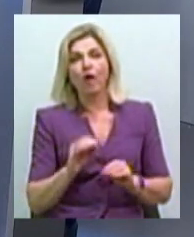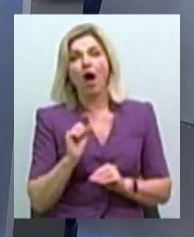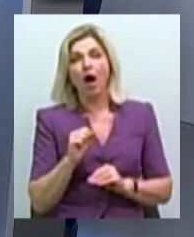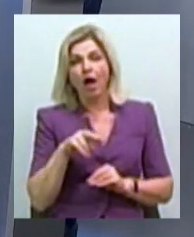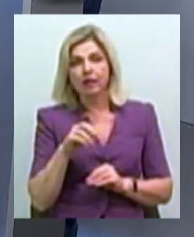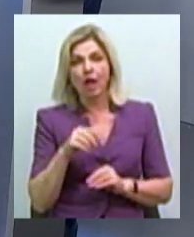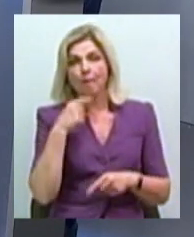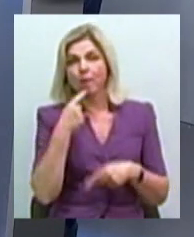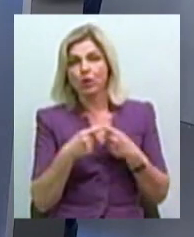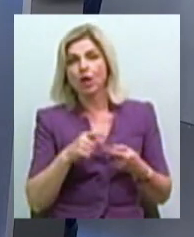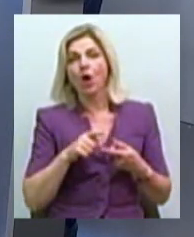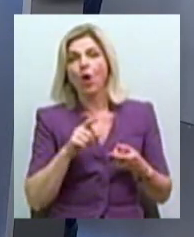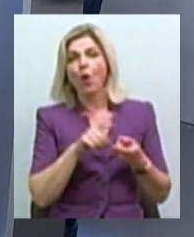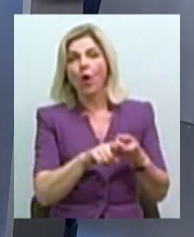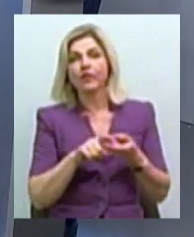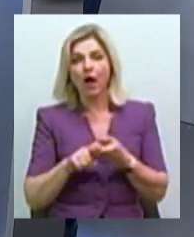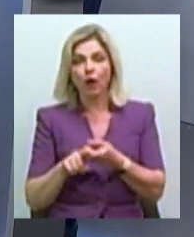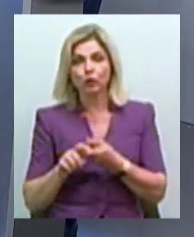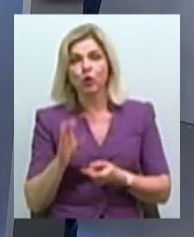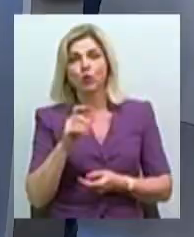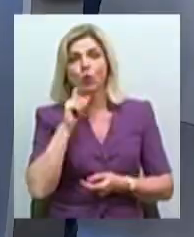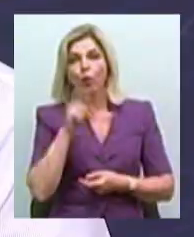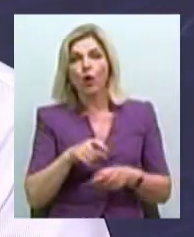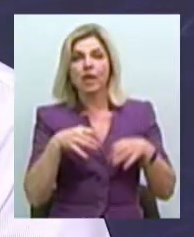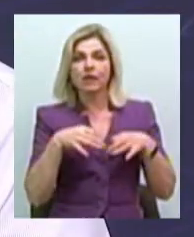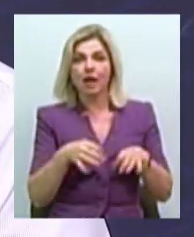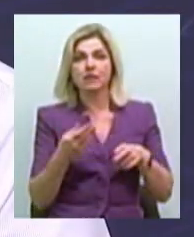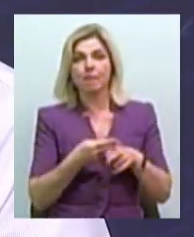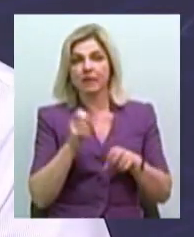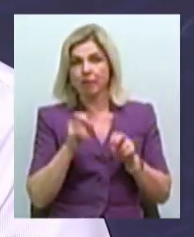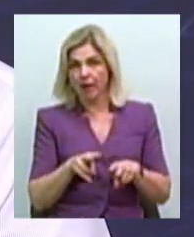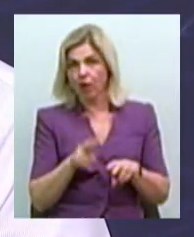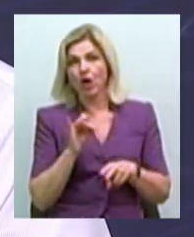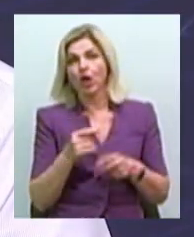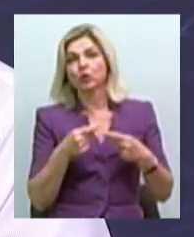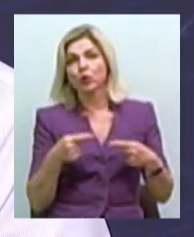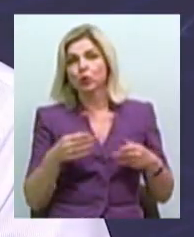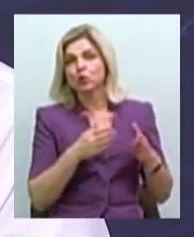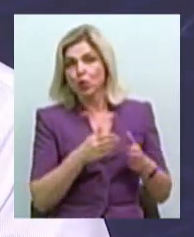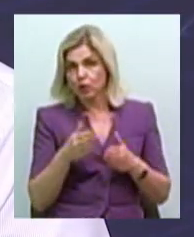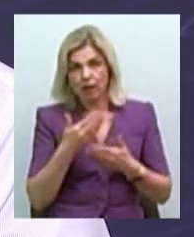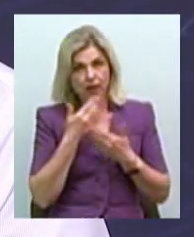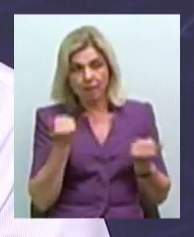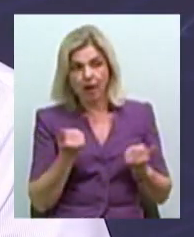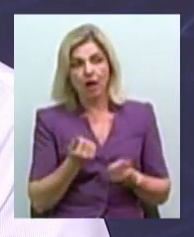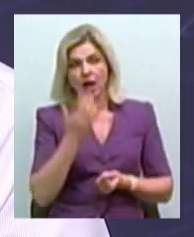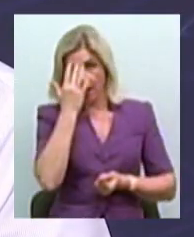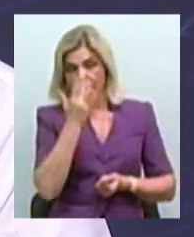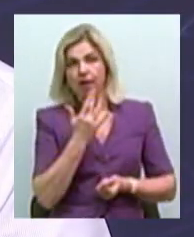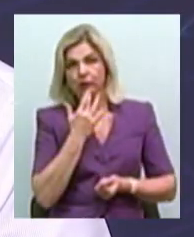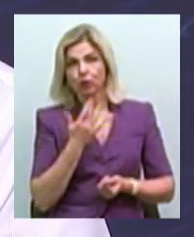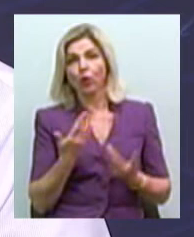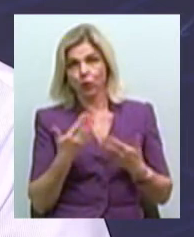постійного контакту з цього приводу з Укртрансбезпекою чи з іншими структурами немає, тобто якісь терміни, літо,